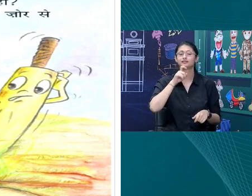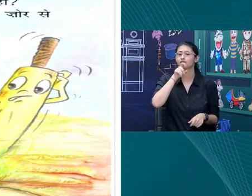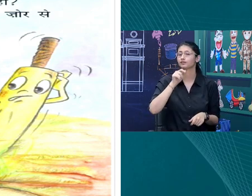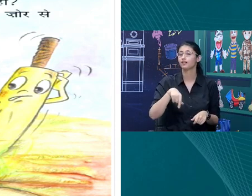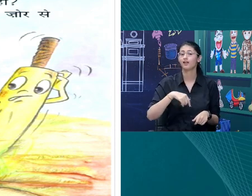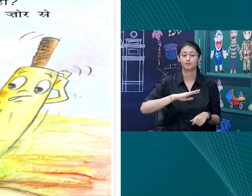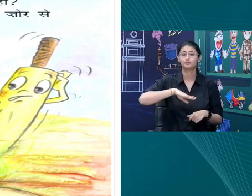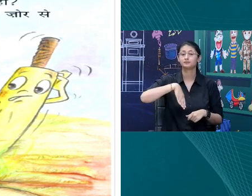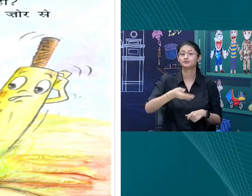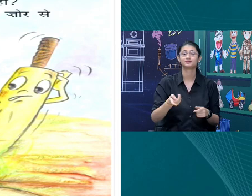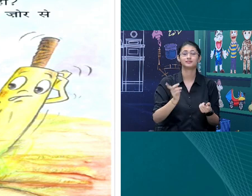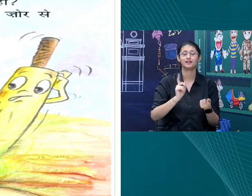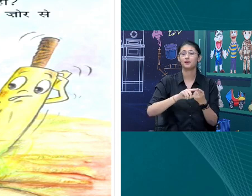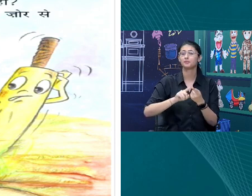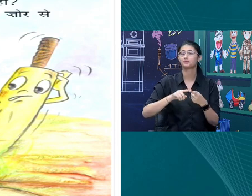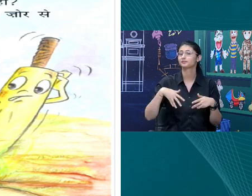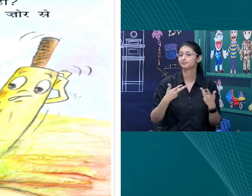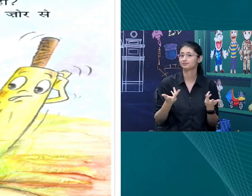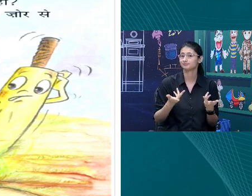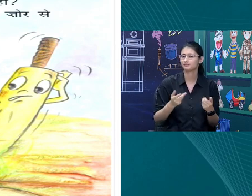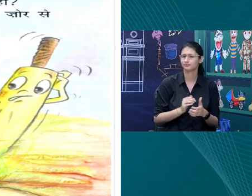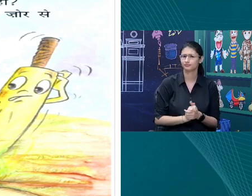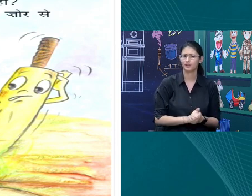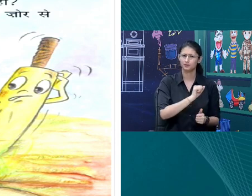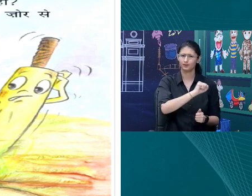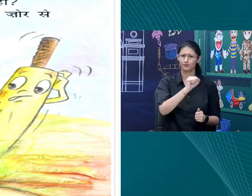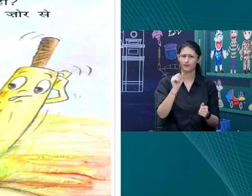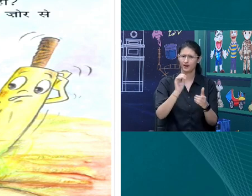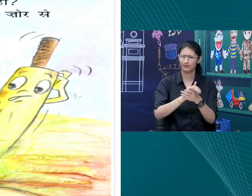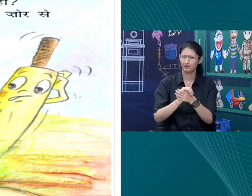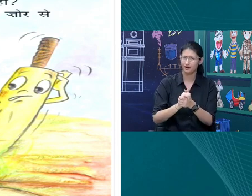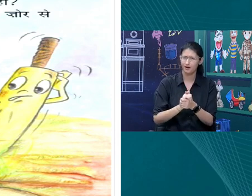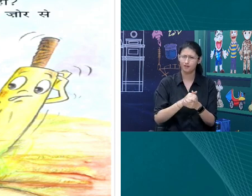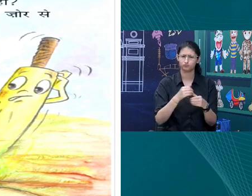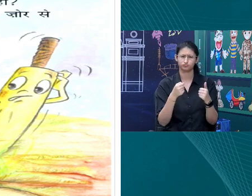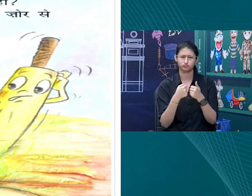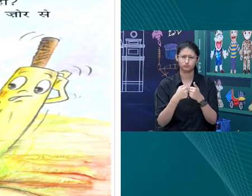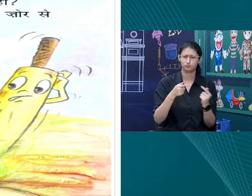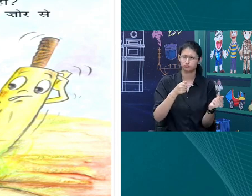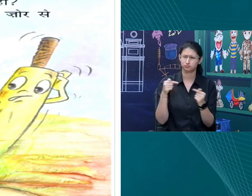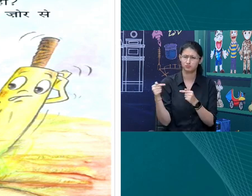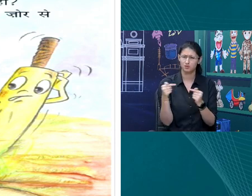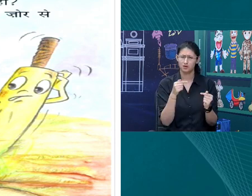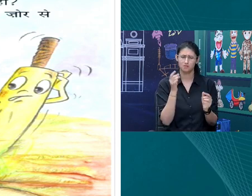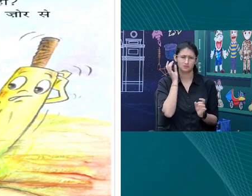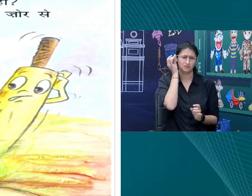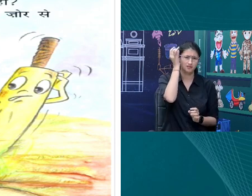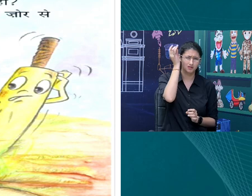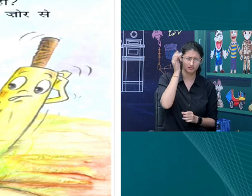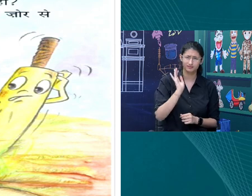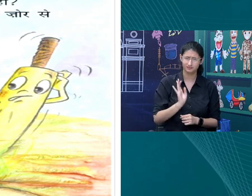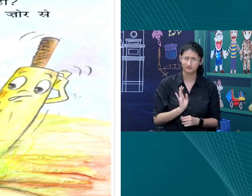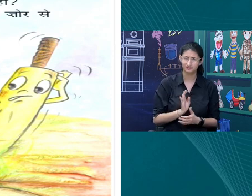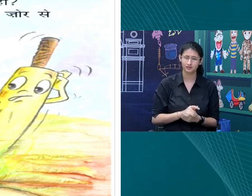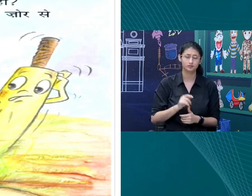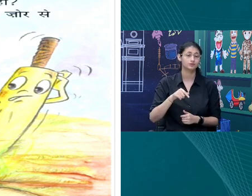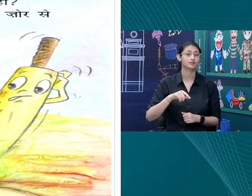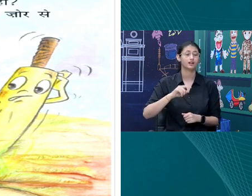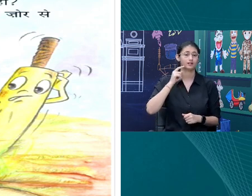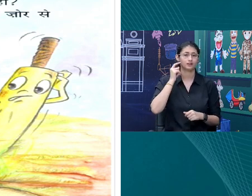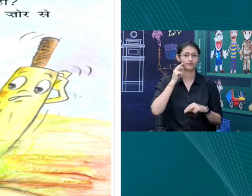क्या आपका भी आपके साथी से कभी झगड़ा होता है या आप नाराज हो होते हैं और नाराज होते हैं तो आप क्या करते